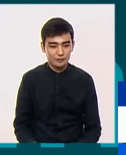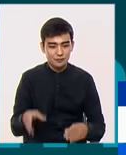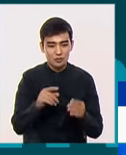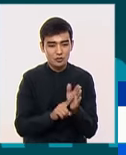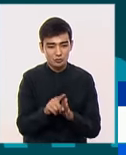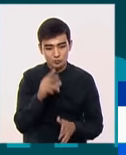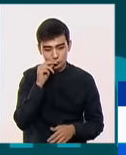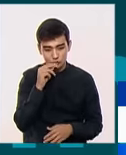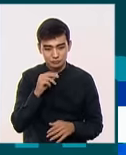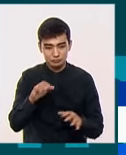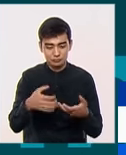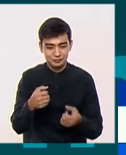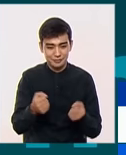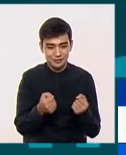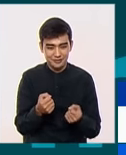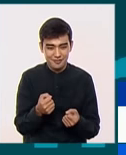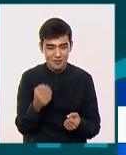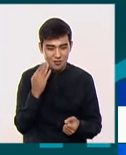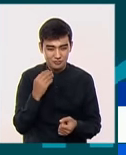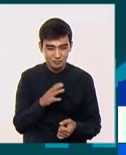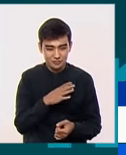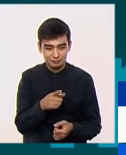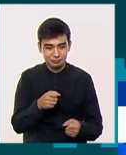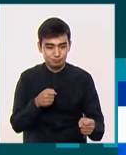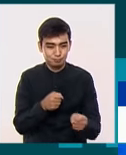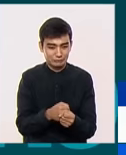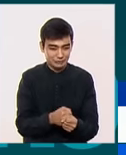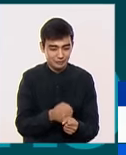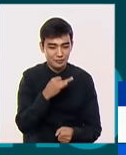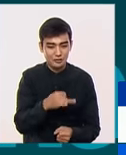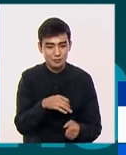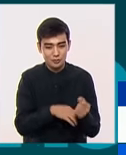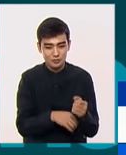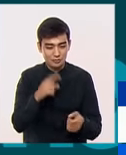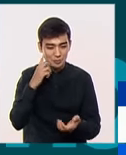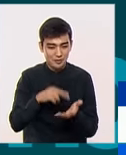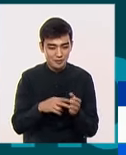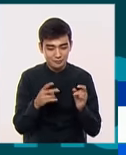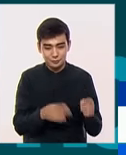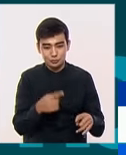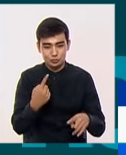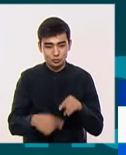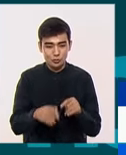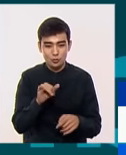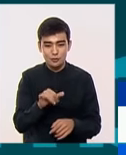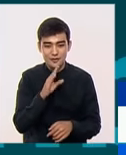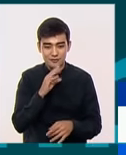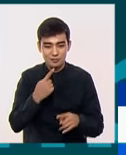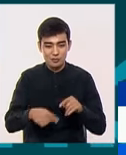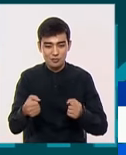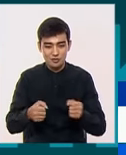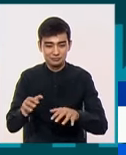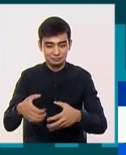с того что мужчина угнал иномарку и совершил на ней дтп от своего плана решил не отказываться и силой отобрал у девушки другую машину